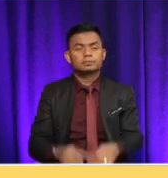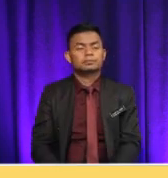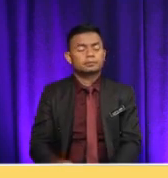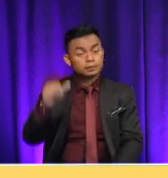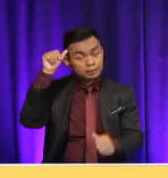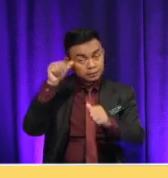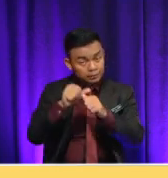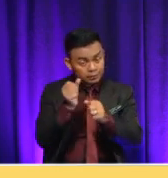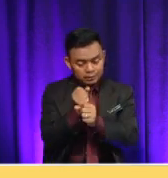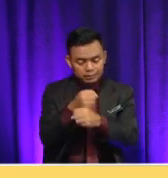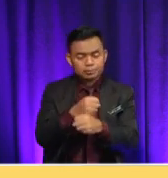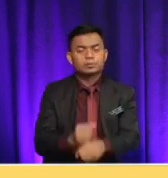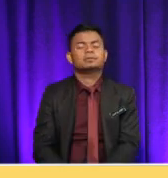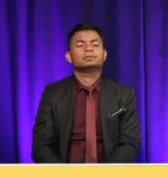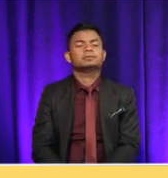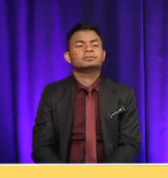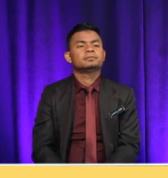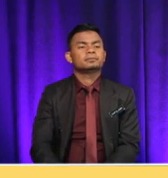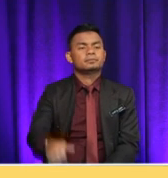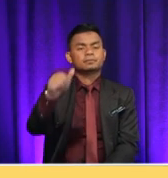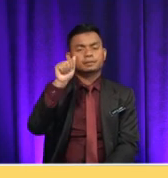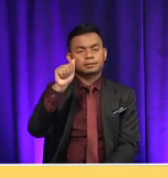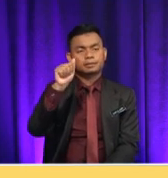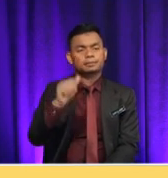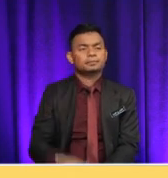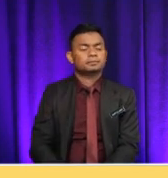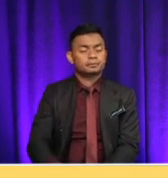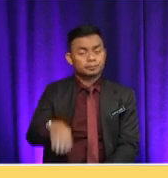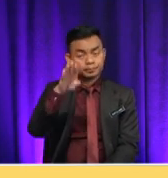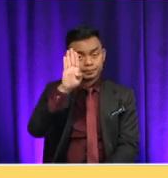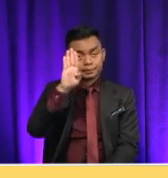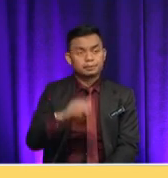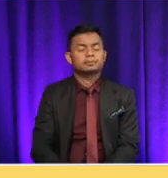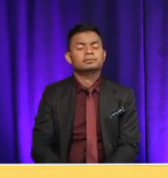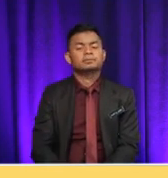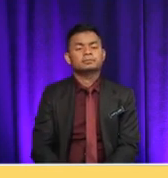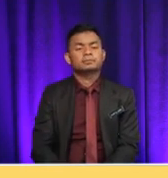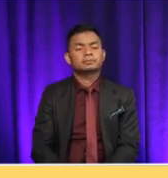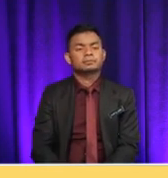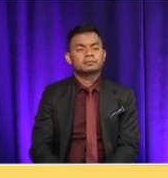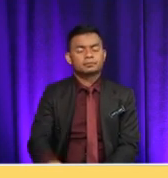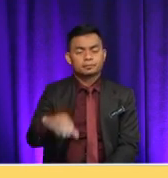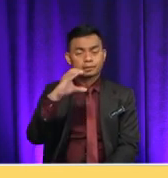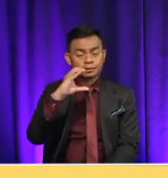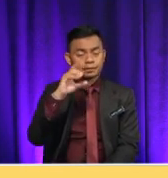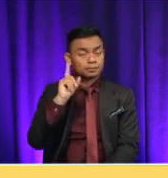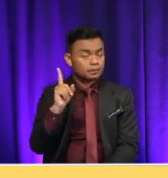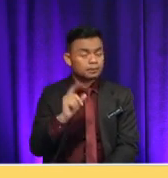abcd dan iso ini Eh di mana di dekat sini sini